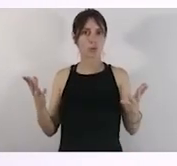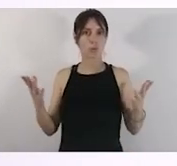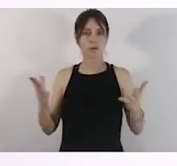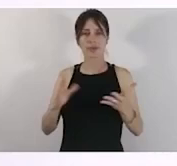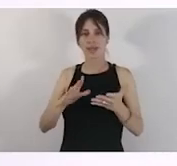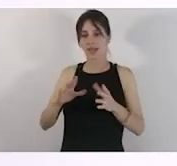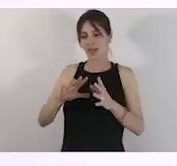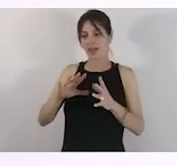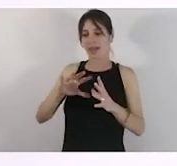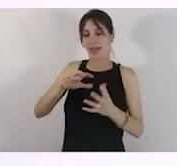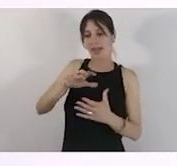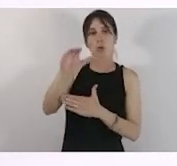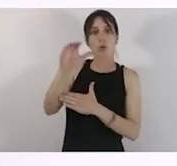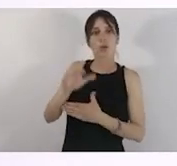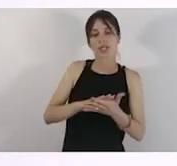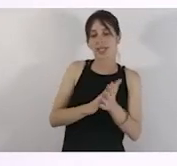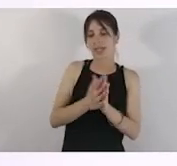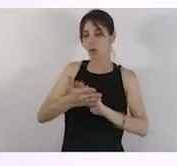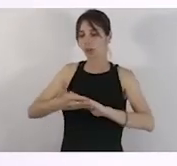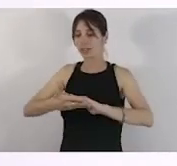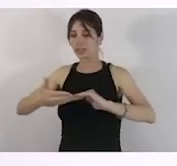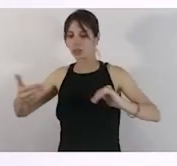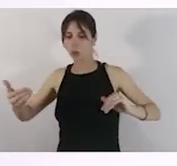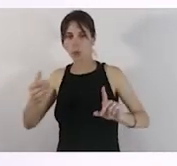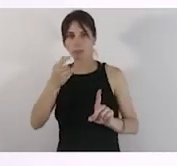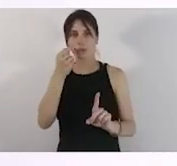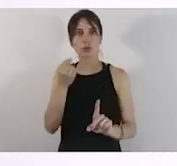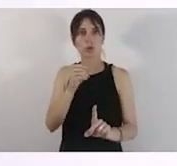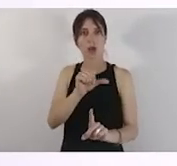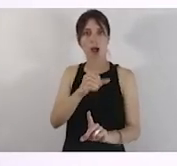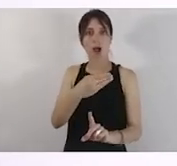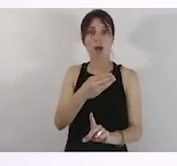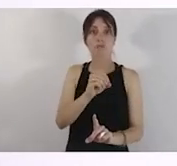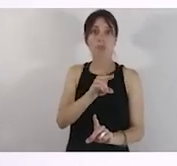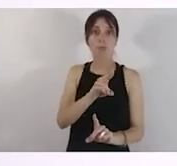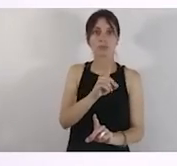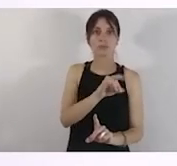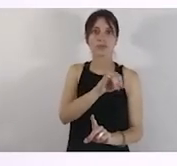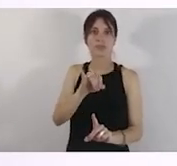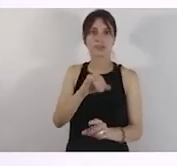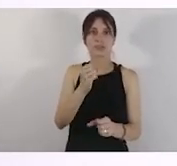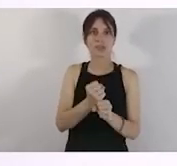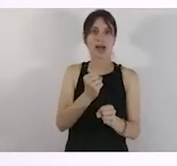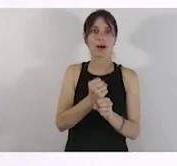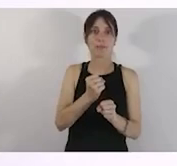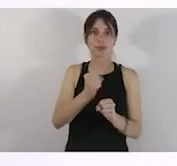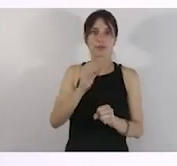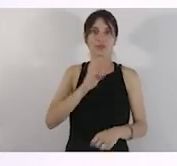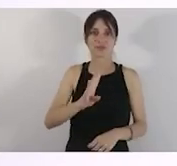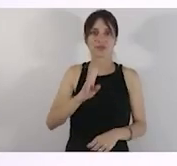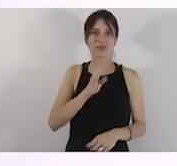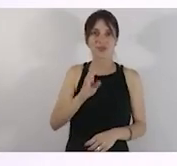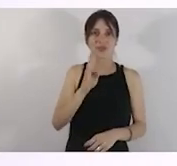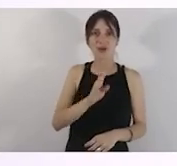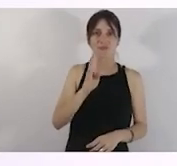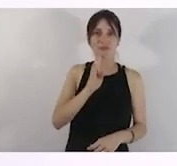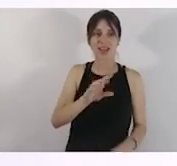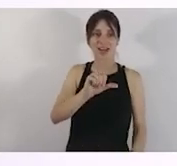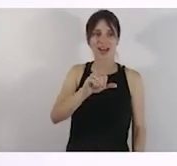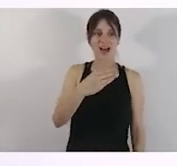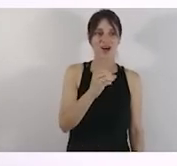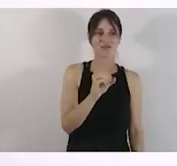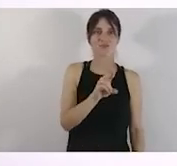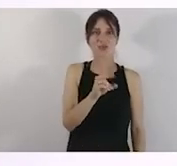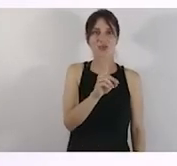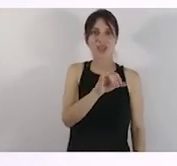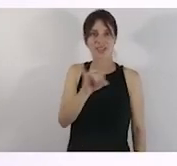transition écologique, je citerai l'Opéra Mundi, qui fait un formidable travail auprès des différents publics pour réveiller à la question